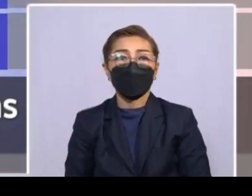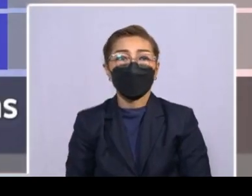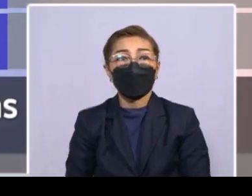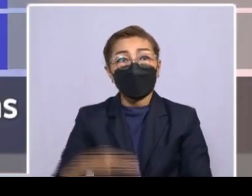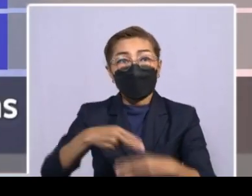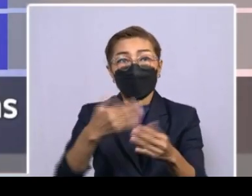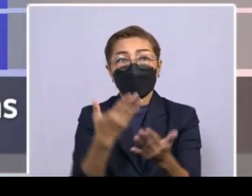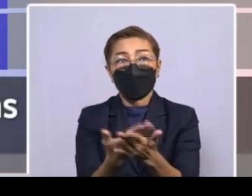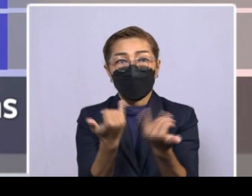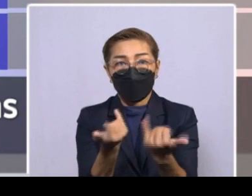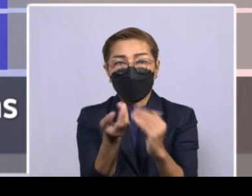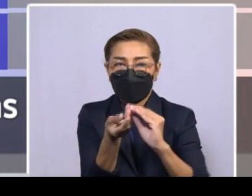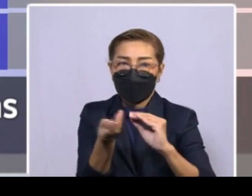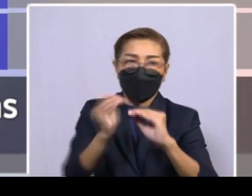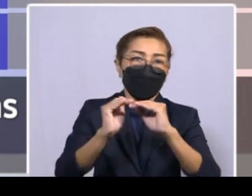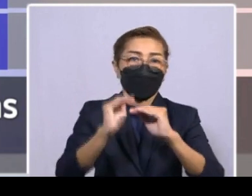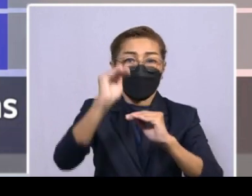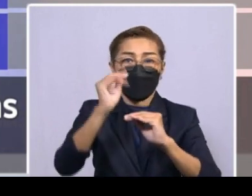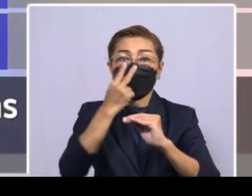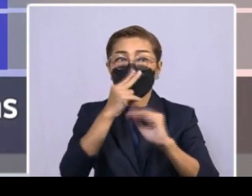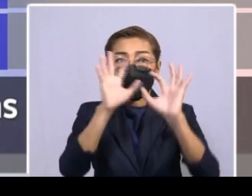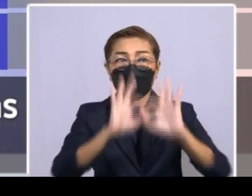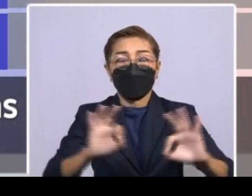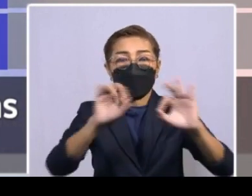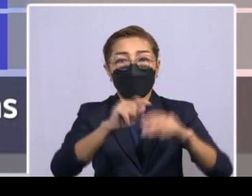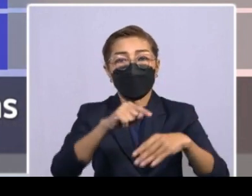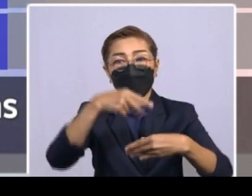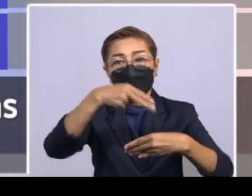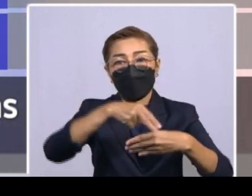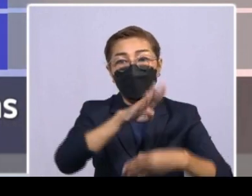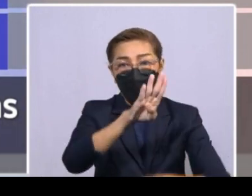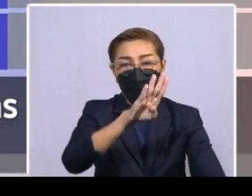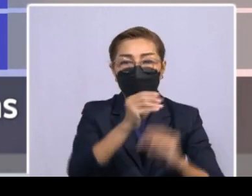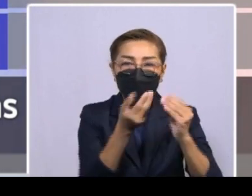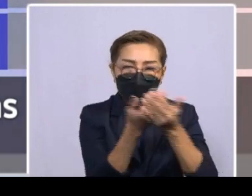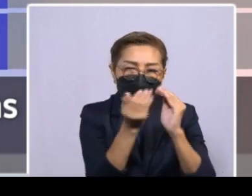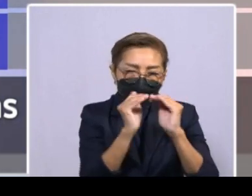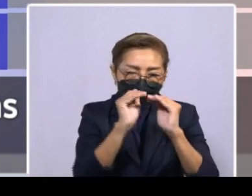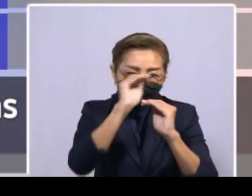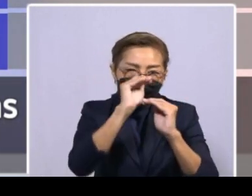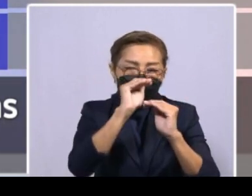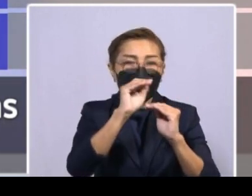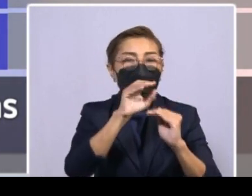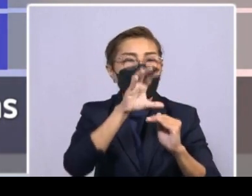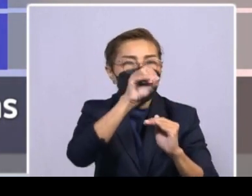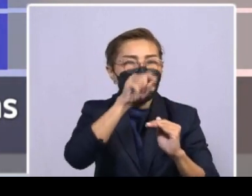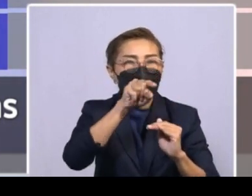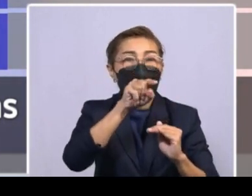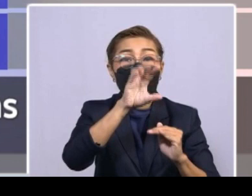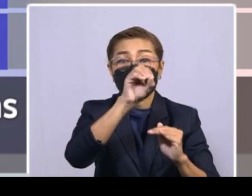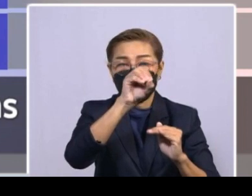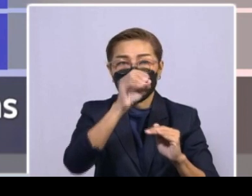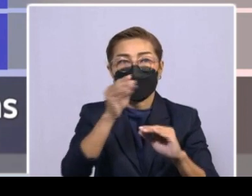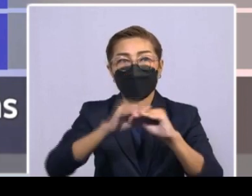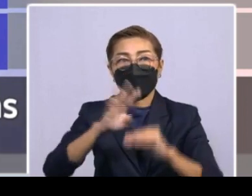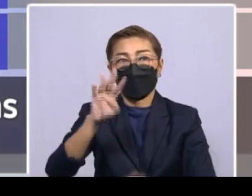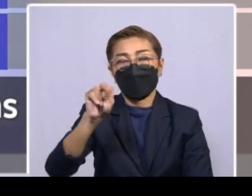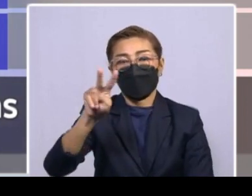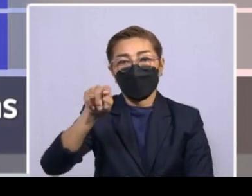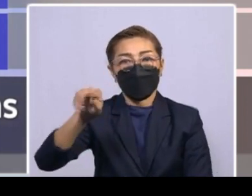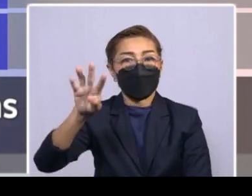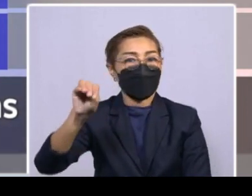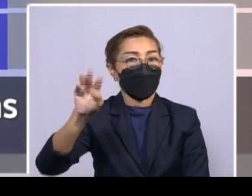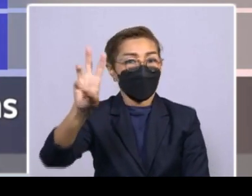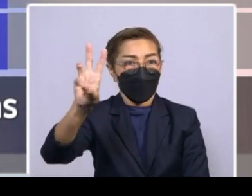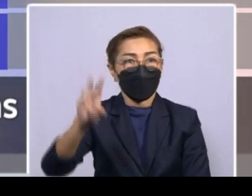สุดวันนี้ราคาน้ำมันกลับขึ้นอีกแล้วนะคะโดยเฉพาะเบนซินปรับขึ้นมา50สตางค์อยู่ที่ 40 2.46บาทนะคะ